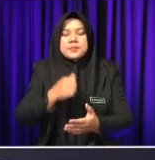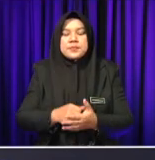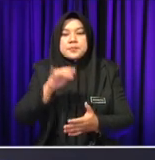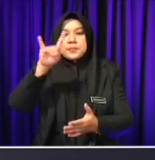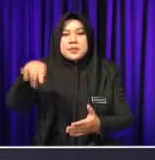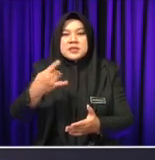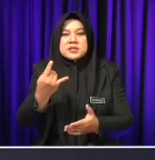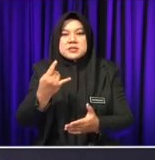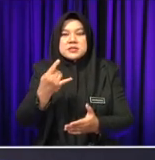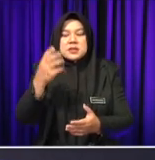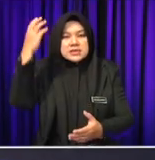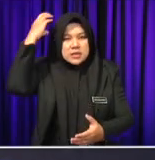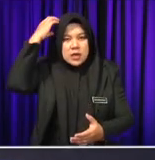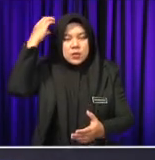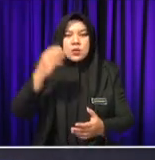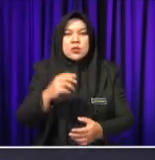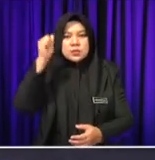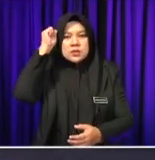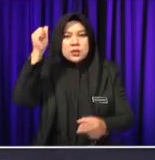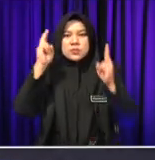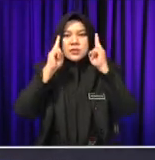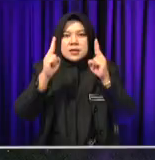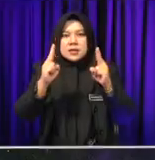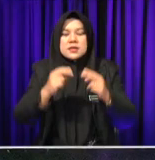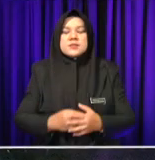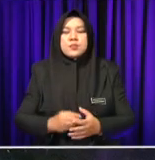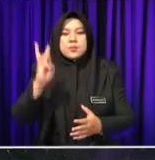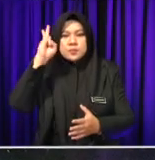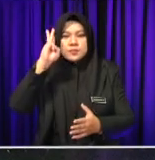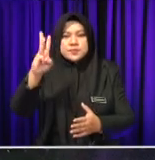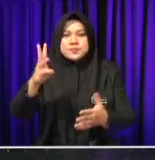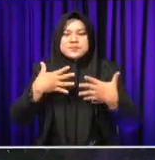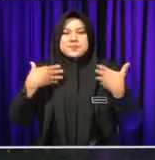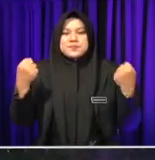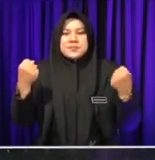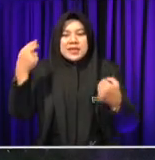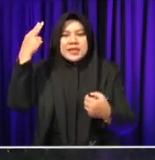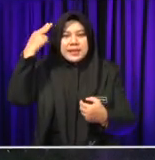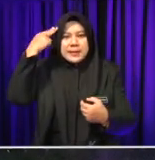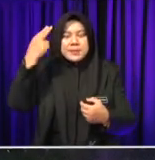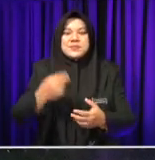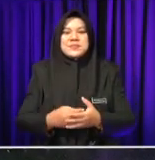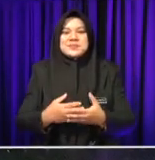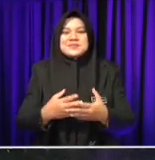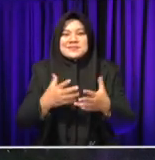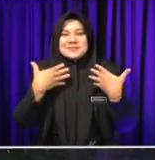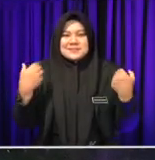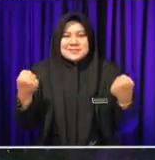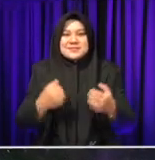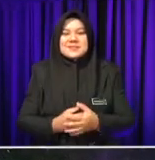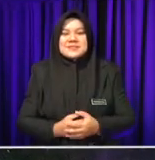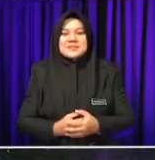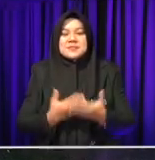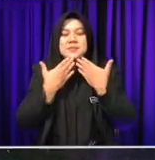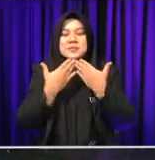Petaling Jaya Selangor assalamualaikum ustazahikumalam warahmatullah sihatim Alhamdulillah makin sihat baik